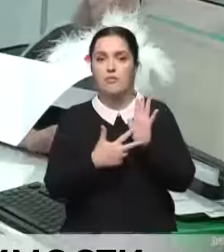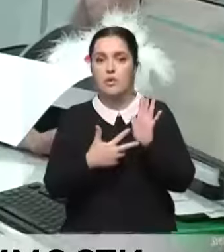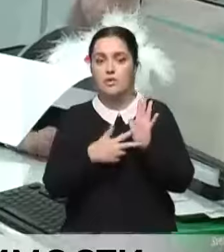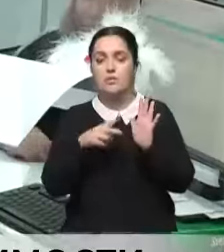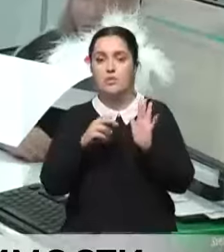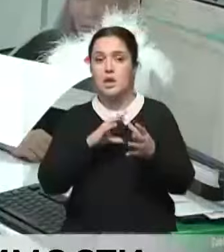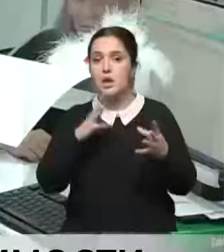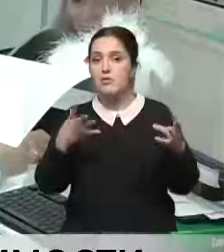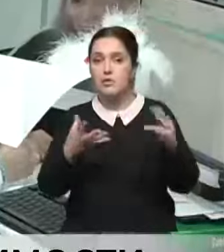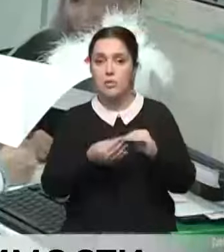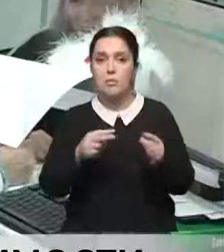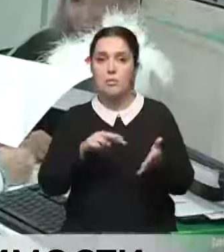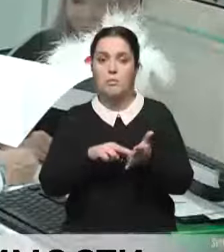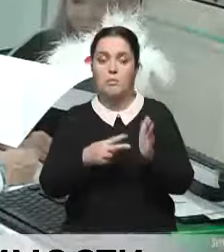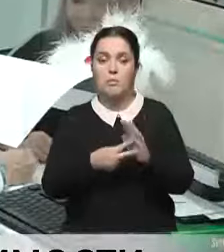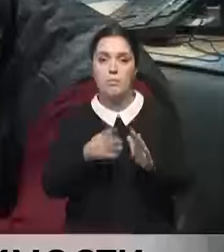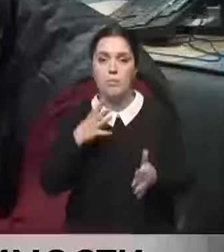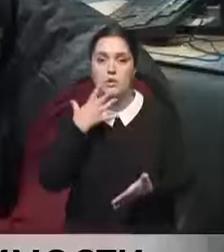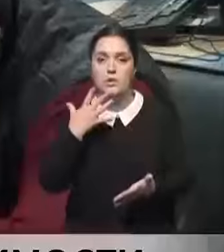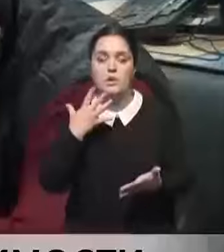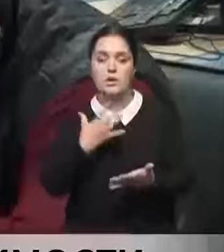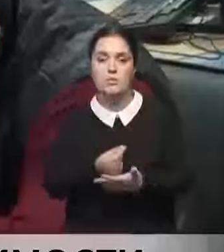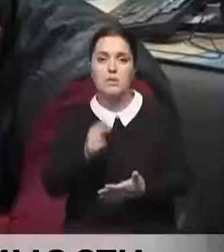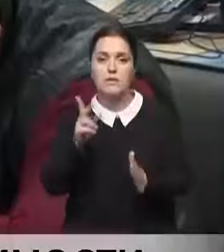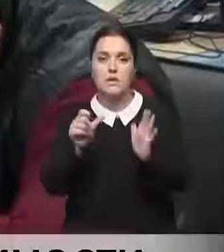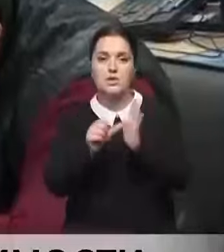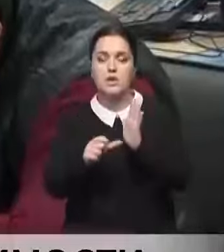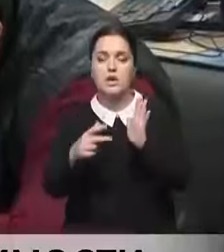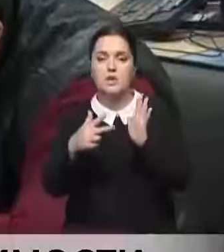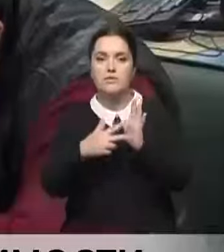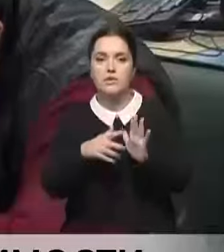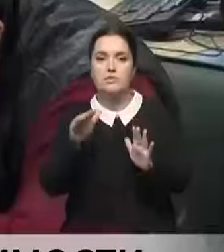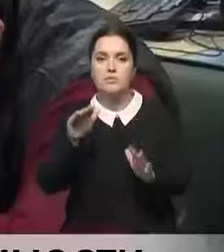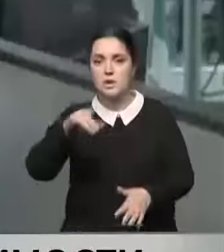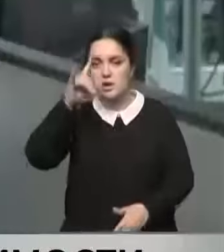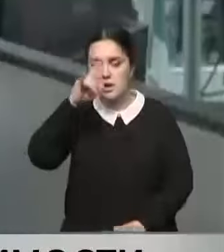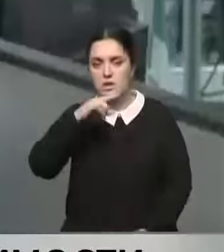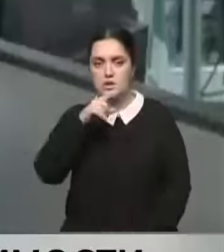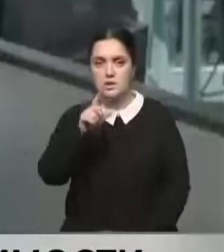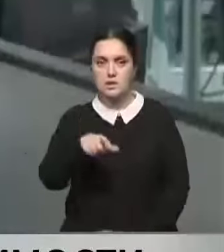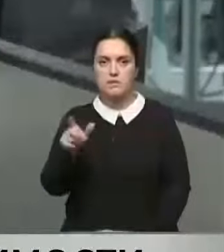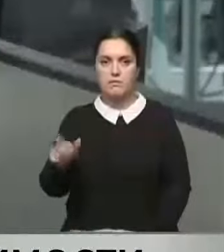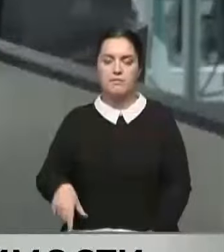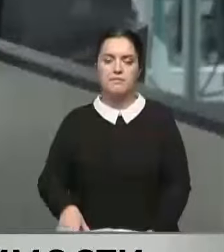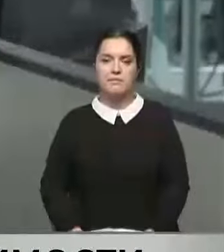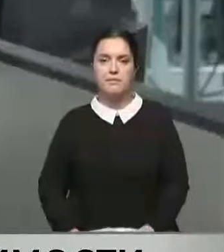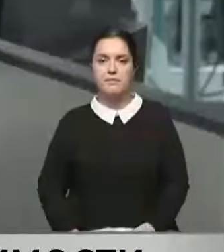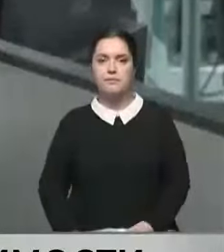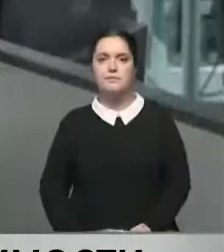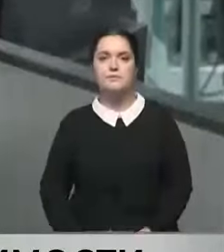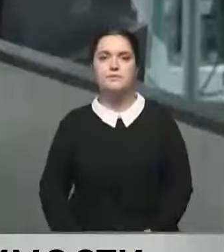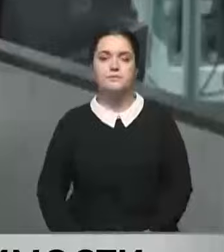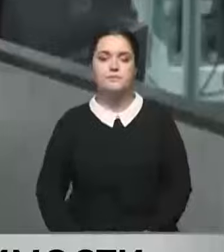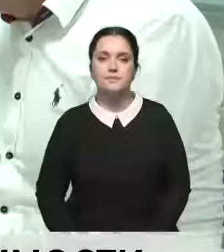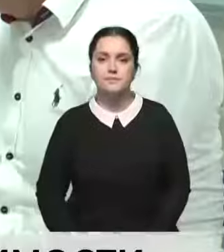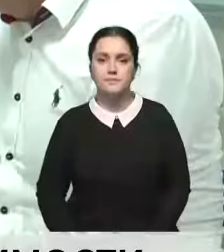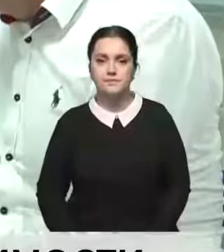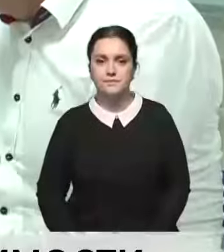Всего планируется обеспечить собственным жильем 68 тысяч казахстанцев. Тамара Степанова, Саламат Бикбаев,